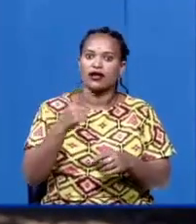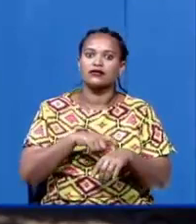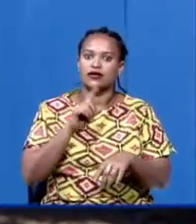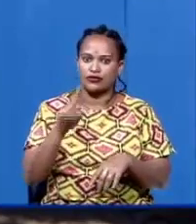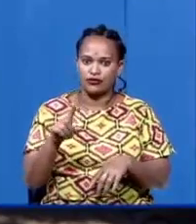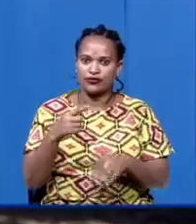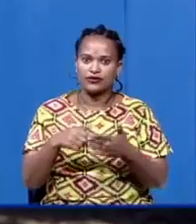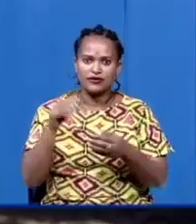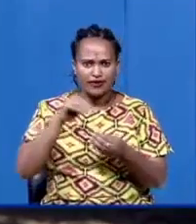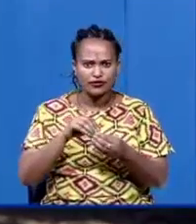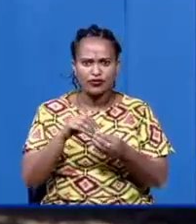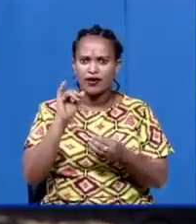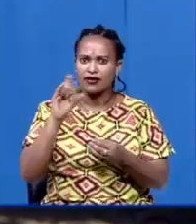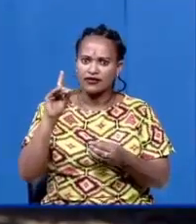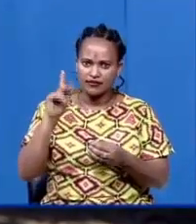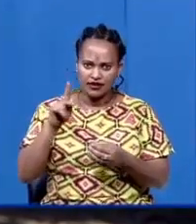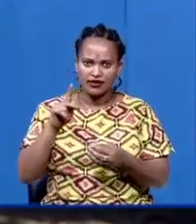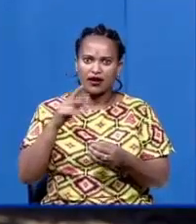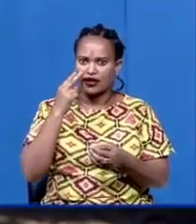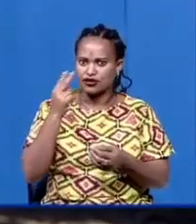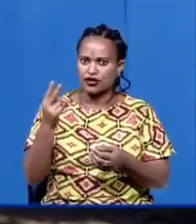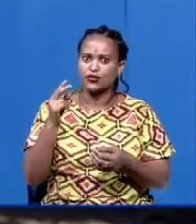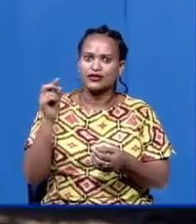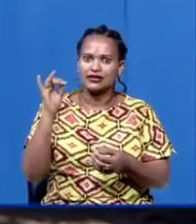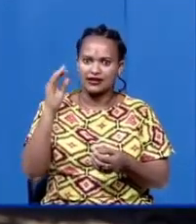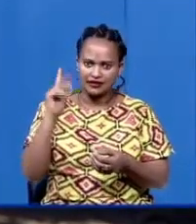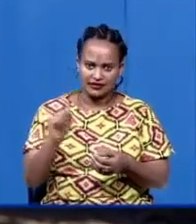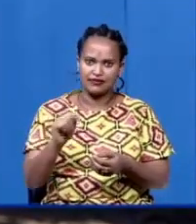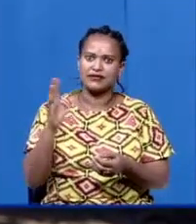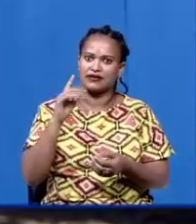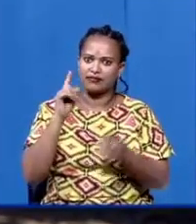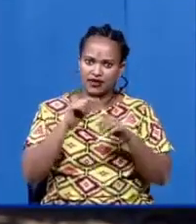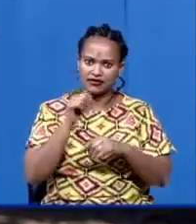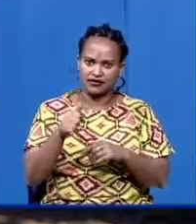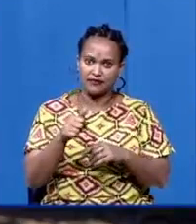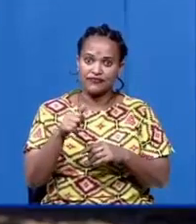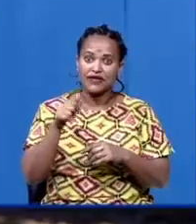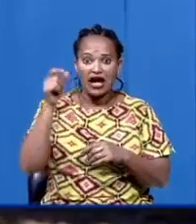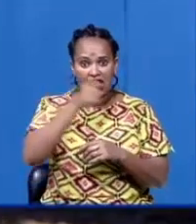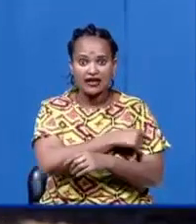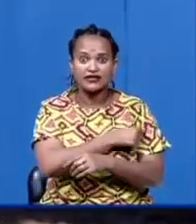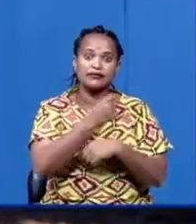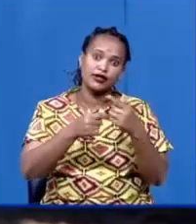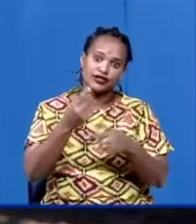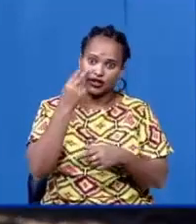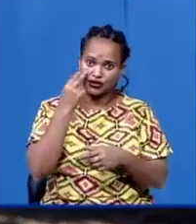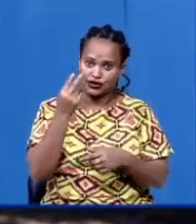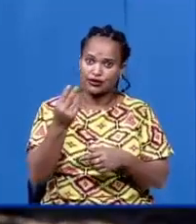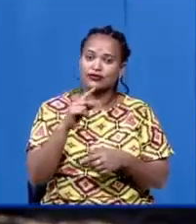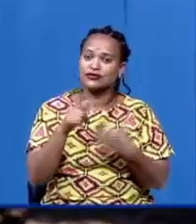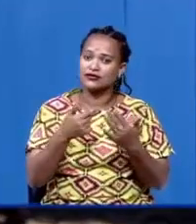አይደለም ከዚህ የባሰውንም IDP ሴንተር አይቻለሁ ቅሳናት ይመስለኛል ባልሳሳትና አይደርም ሄጂ አይቻለሁ ያኔ